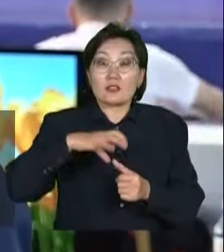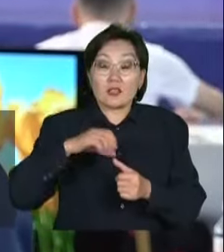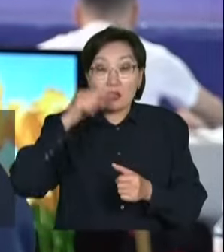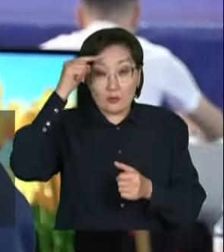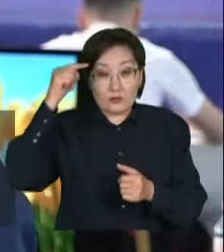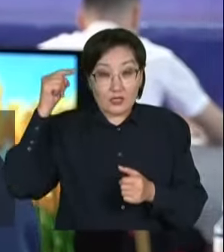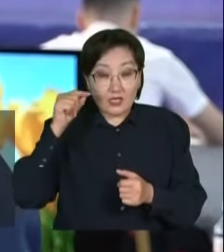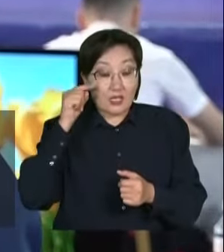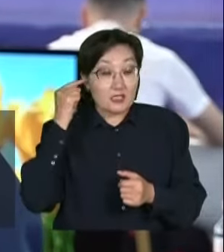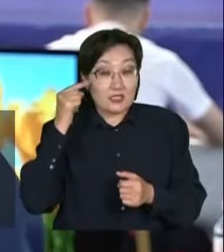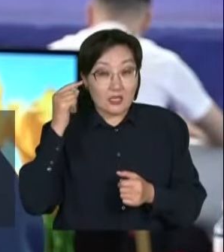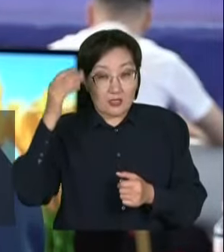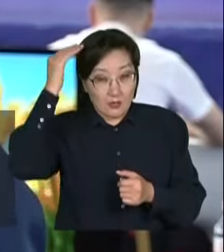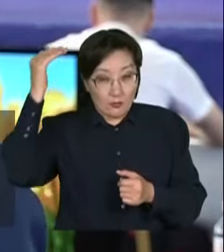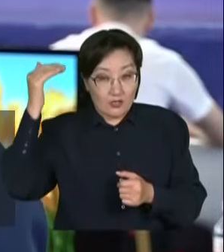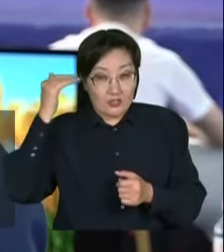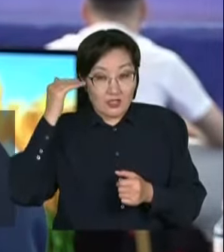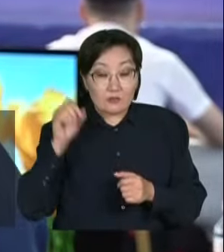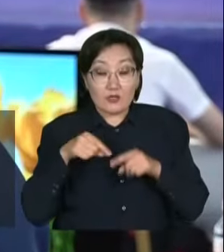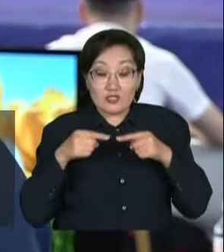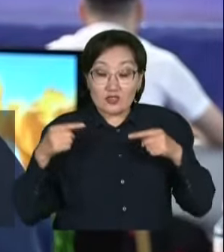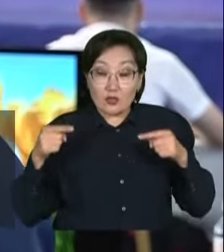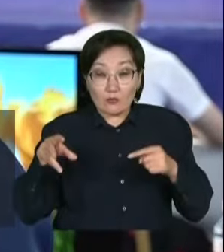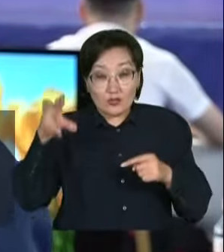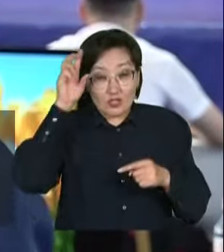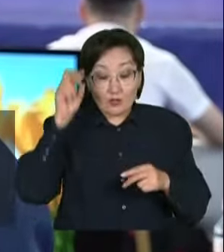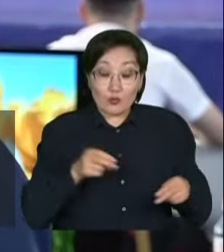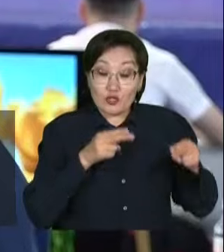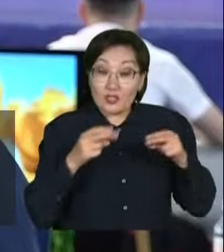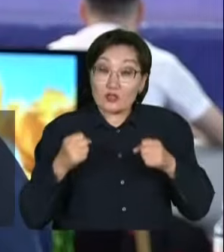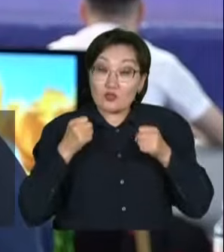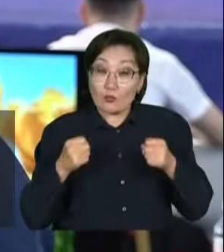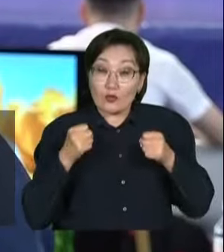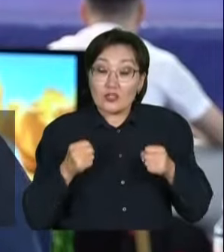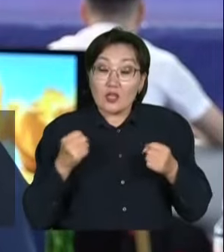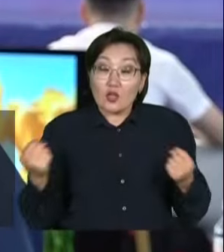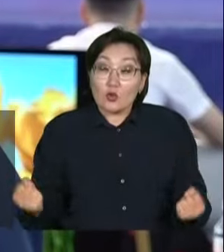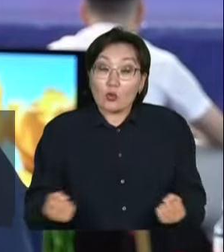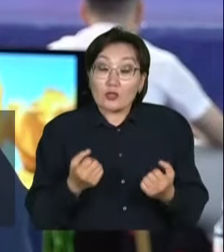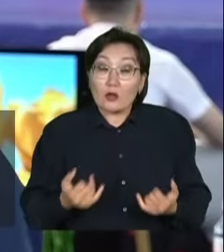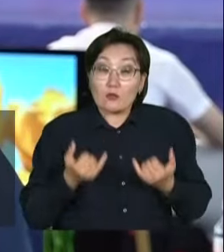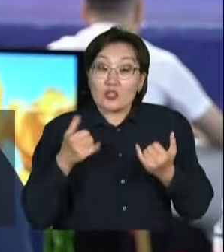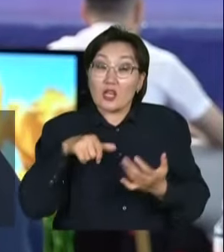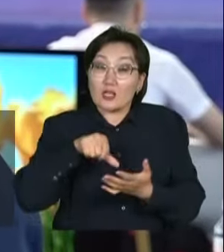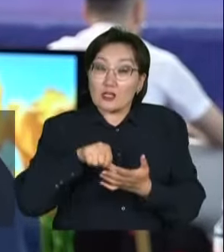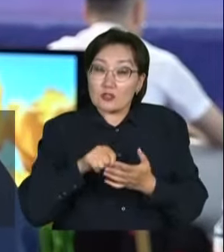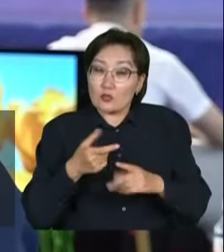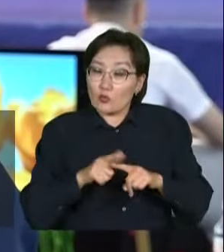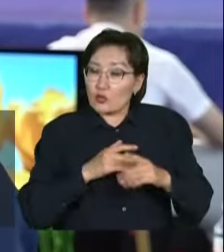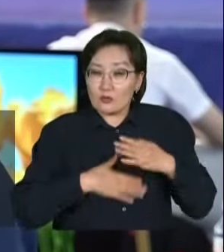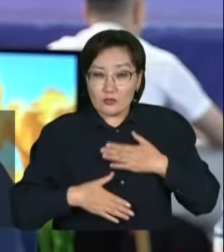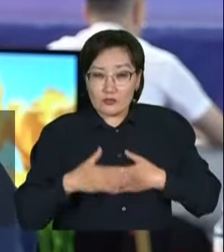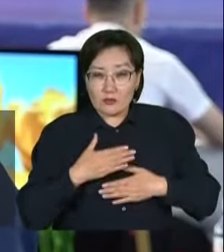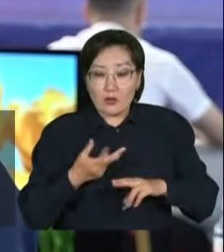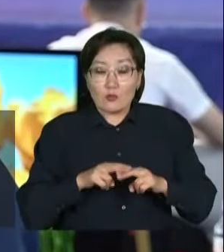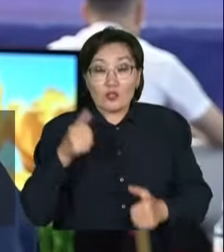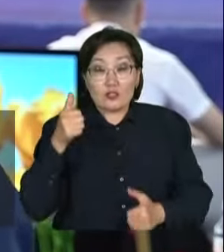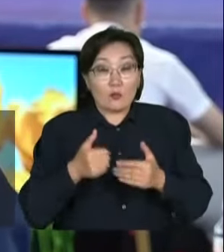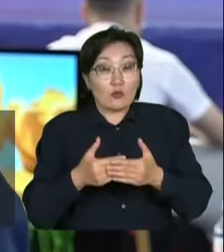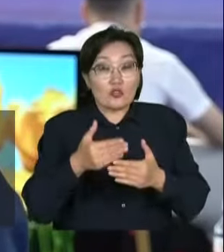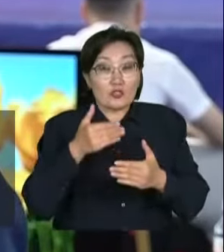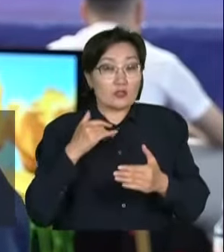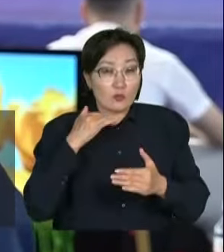Әзербайжан, Қырғызстан, Тәжікстан және тағы да басқа елдерден келген спортшылардың қолдау көрсетіп, қатысып жатқаны өте қуантады. Бұл турнир бұған дейін